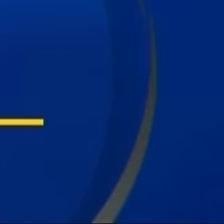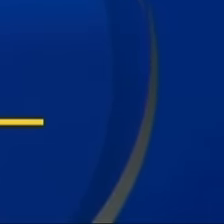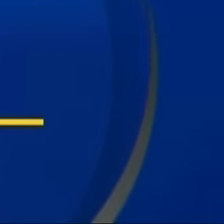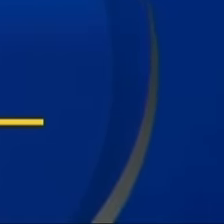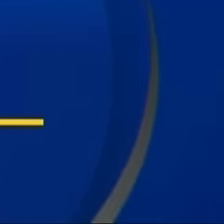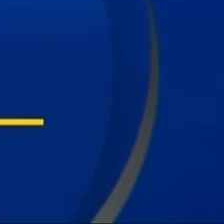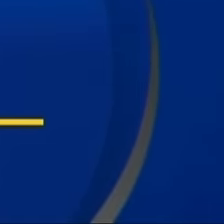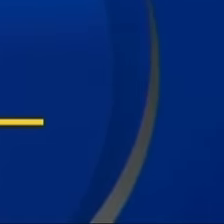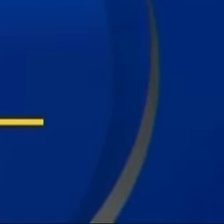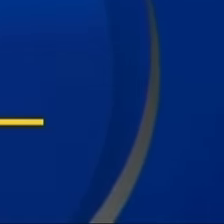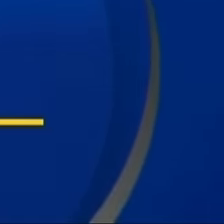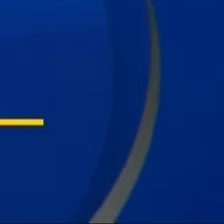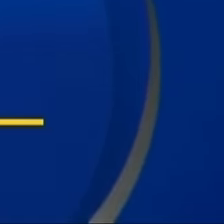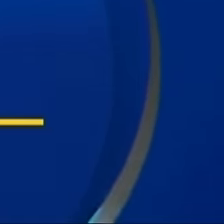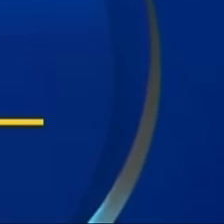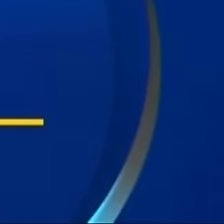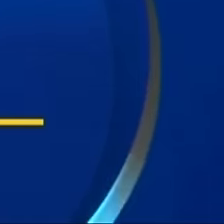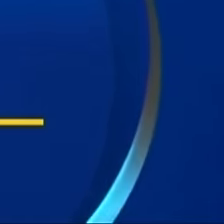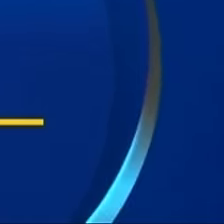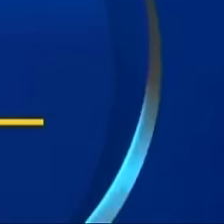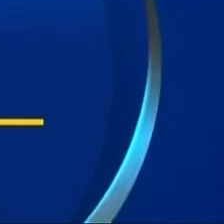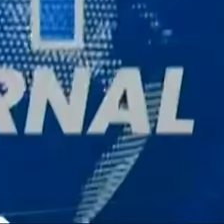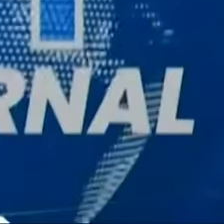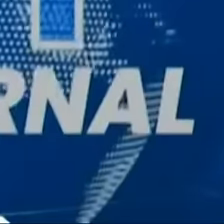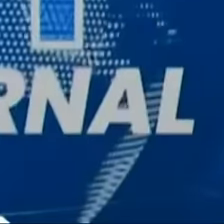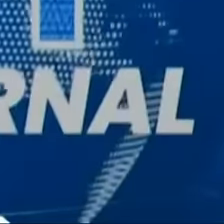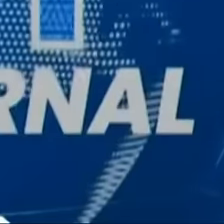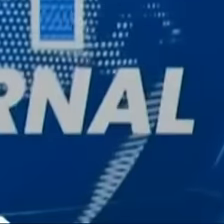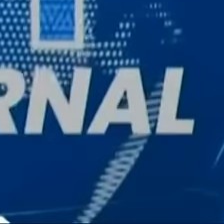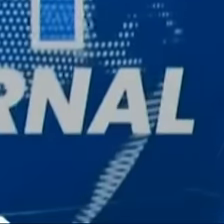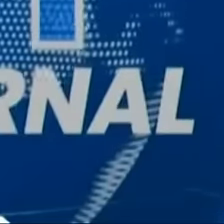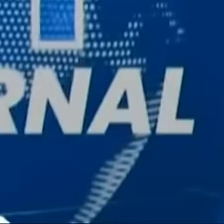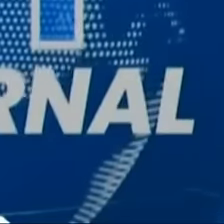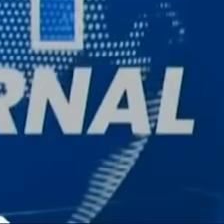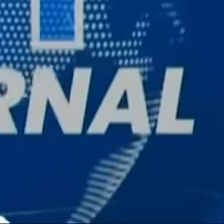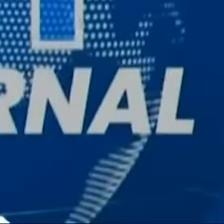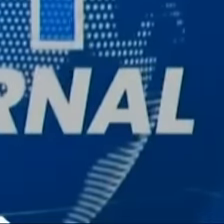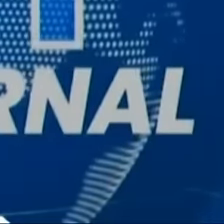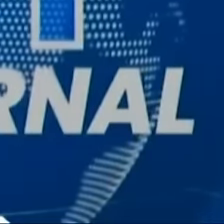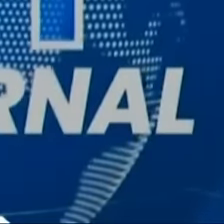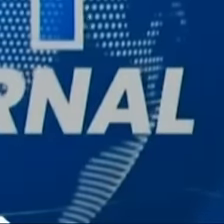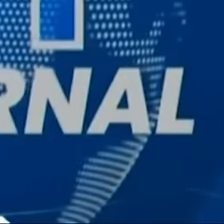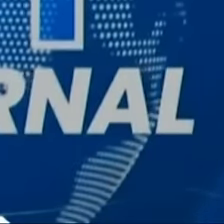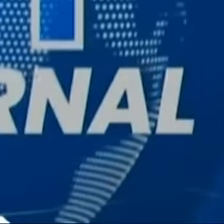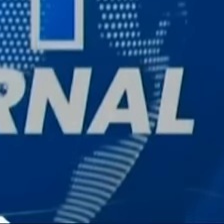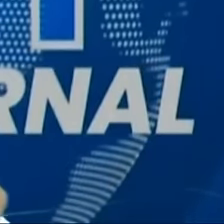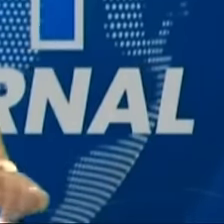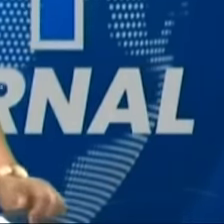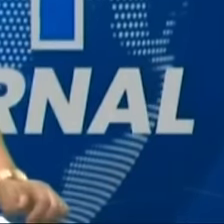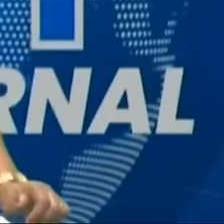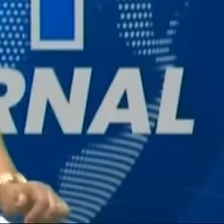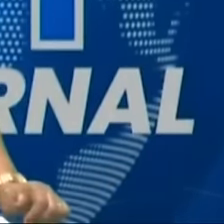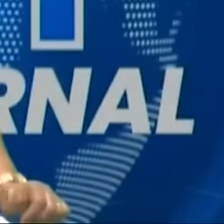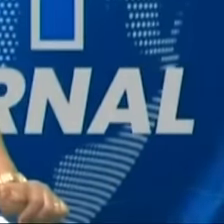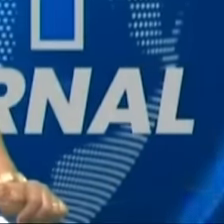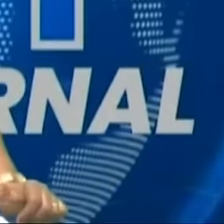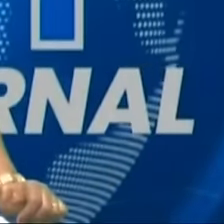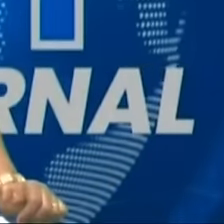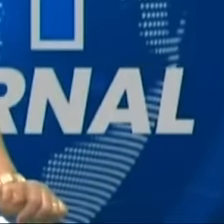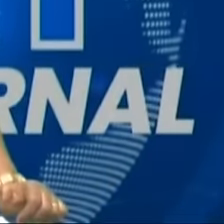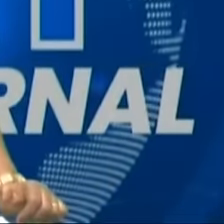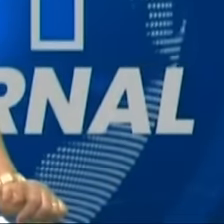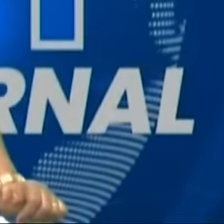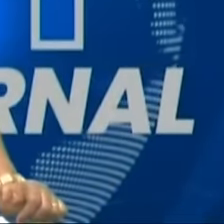partout où vous êtes, mesdames et messieurs, bienvenue si vous nous rejoignez. Tout d'abord, la première ministre vient